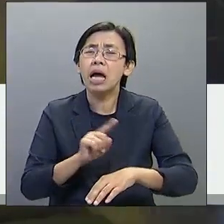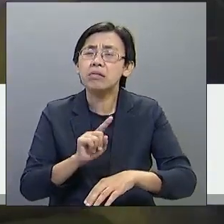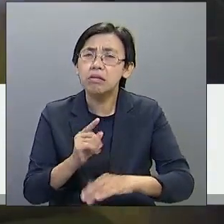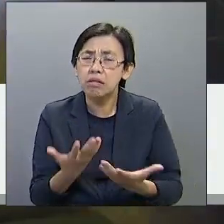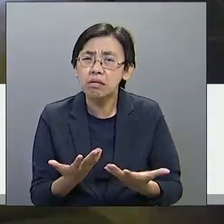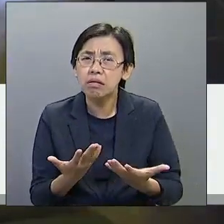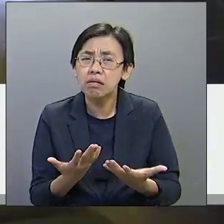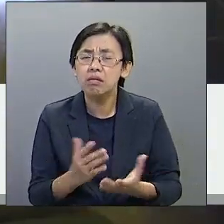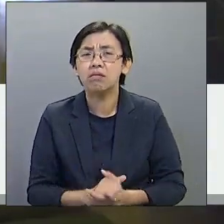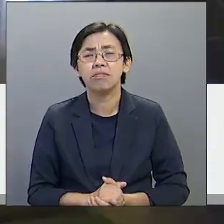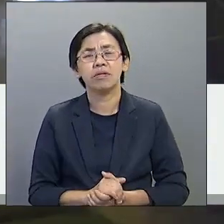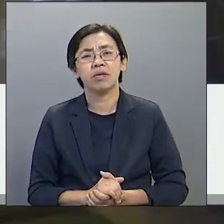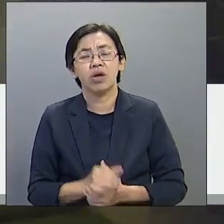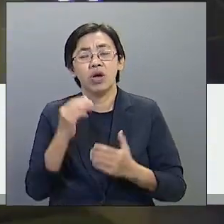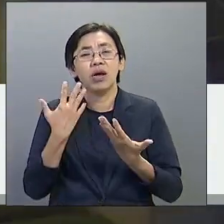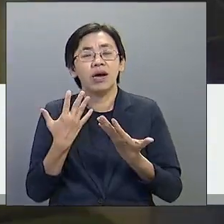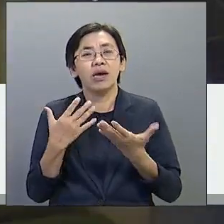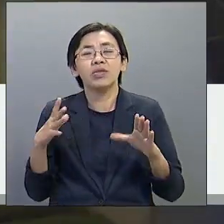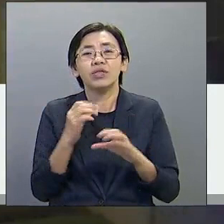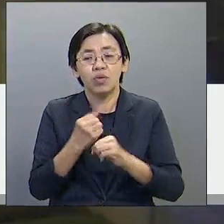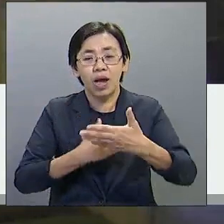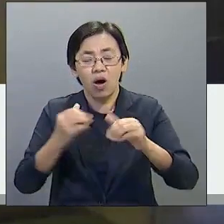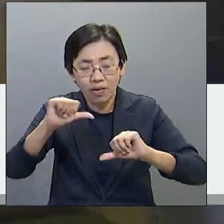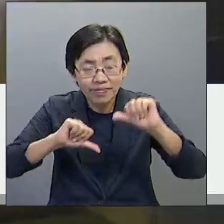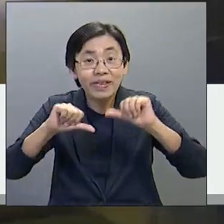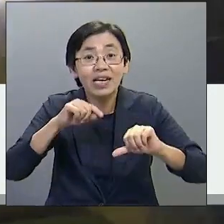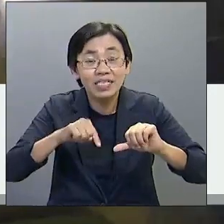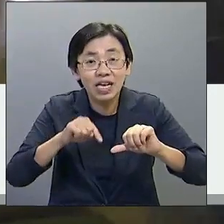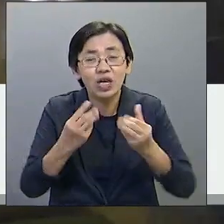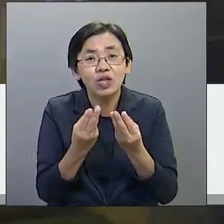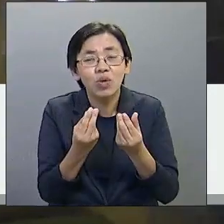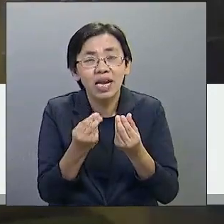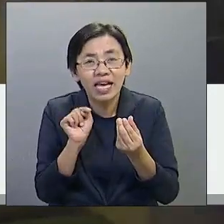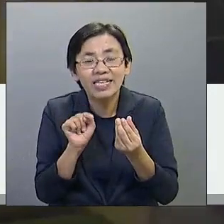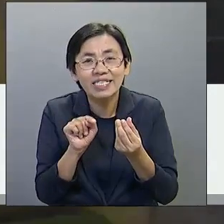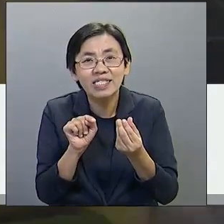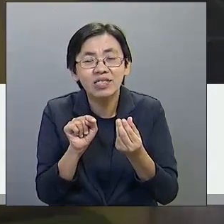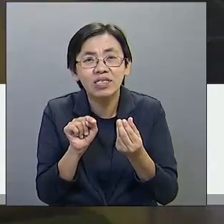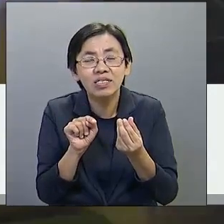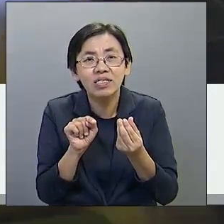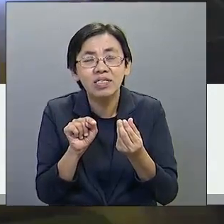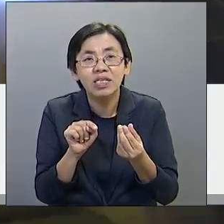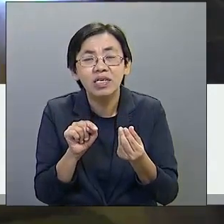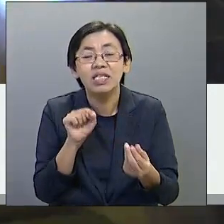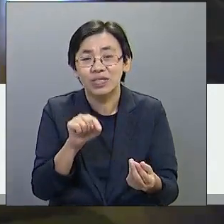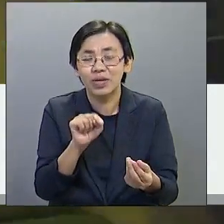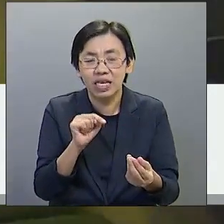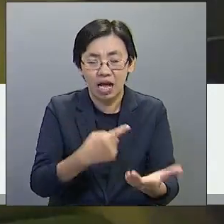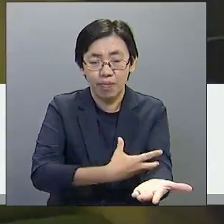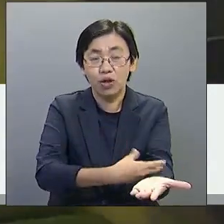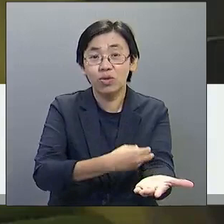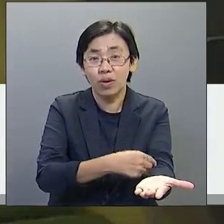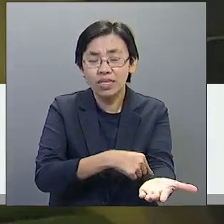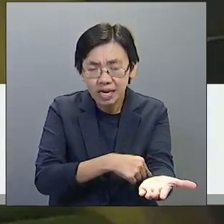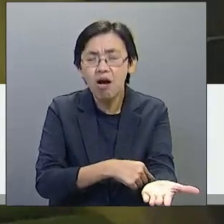ชิงวิชาการผลจากห้องปฏิบัติการจะเป็นตัวเลขในการณขณะตรวจนะคะในเวลาที่น